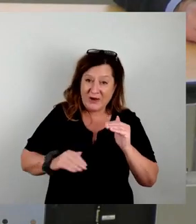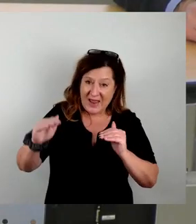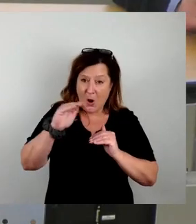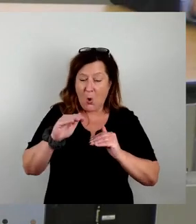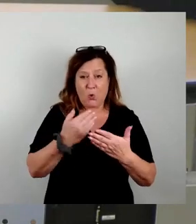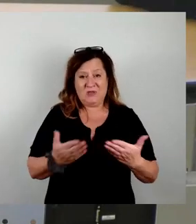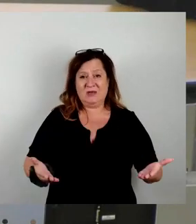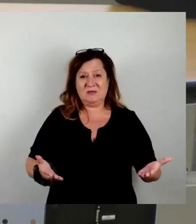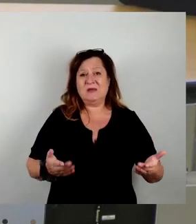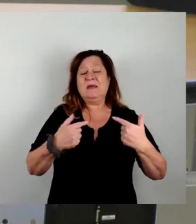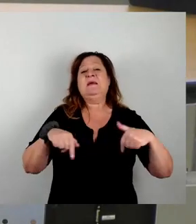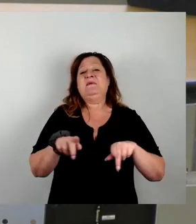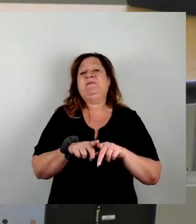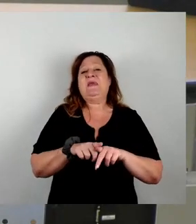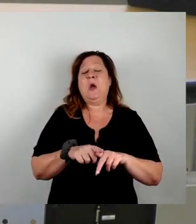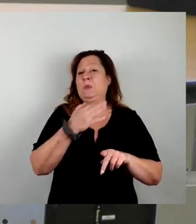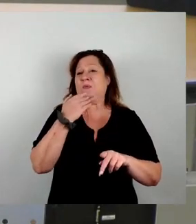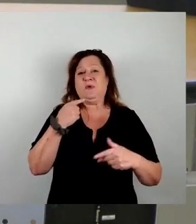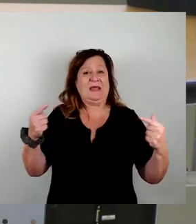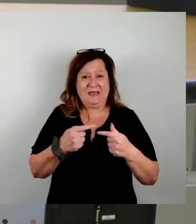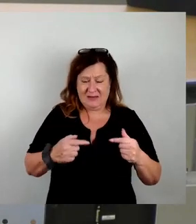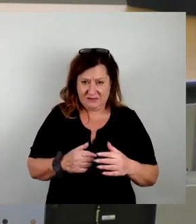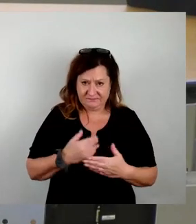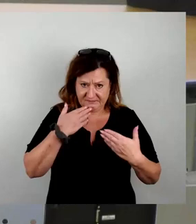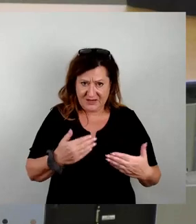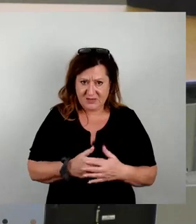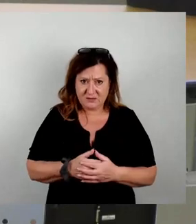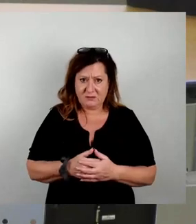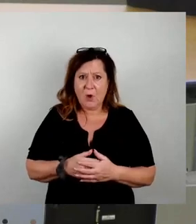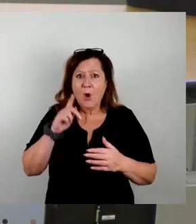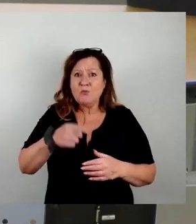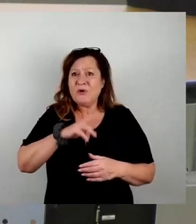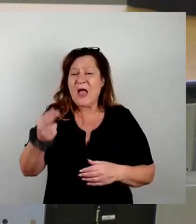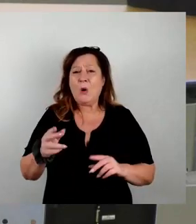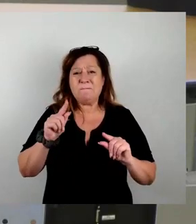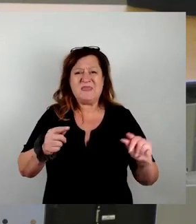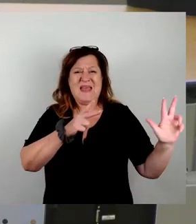wir werden uns nicht dagegen stellen. Danke. Man muss auch ein bisschen ehrlich sein in diesem Rat, ja?